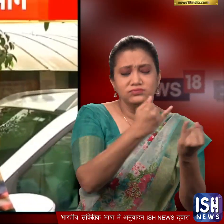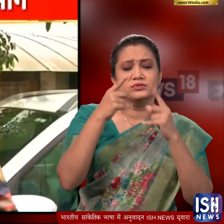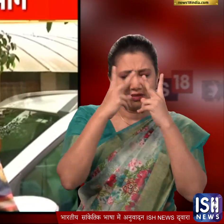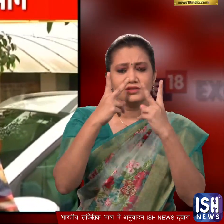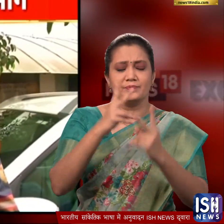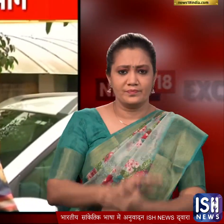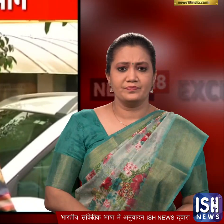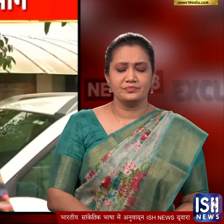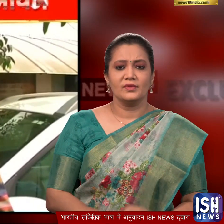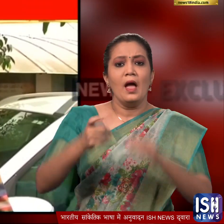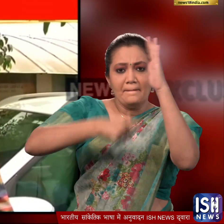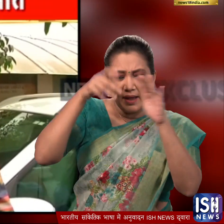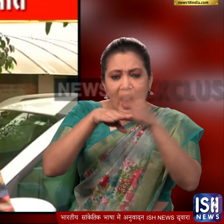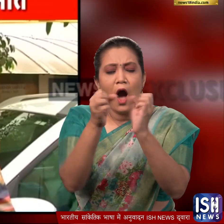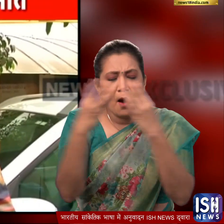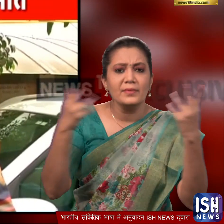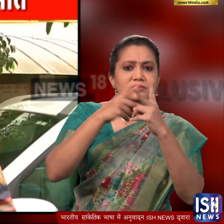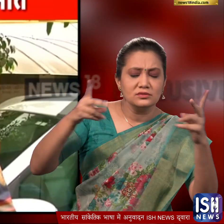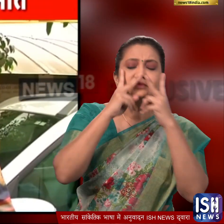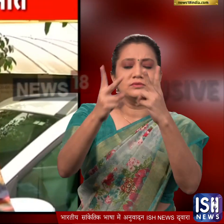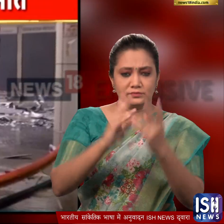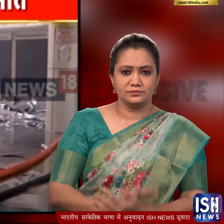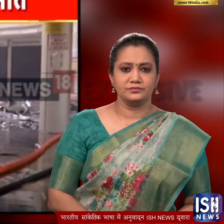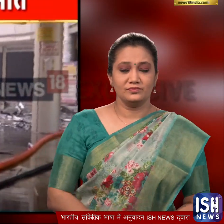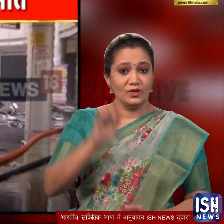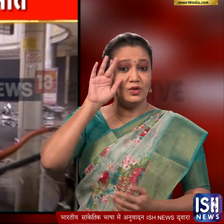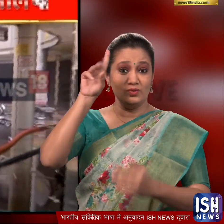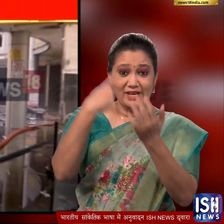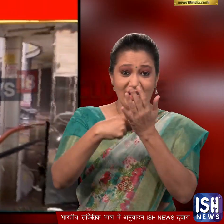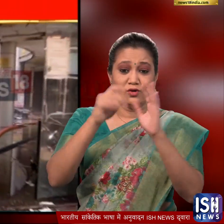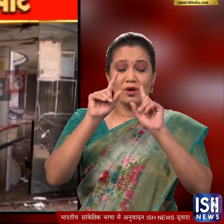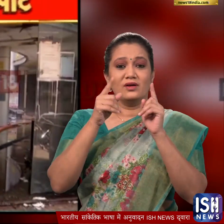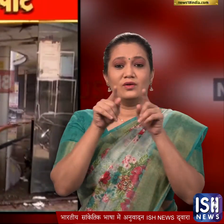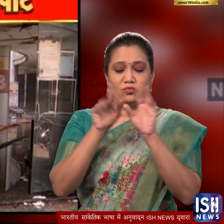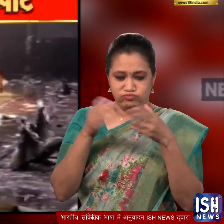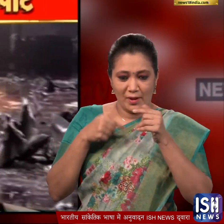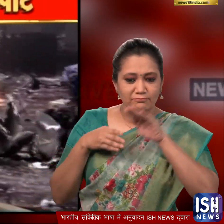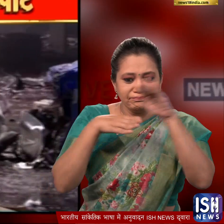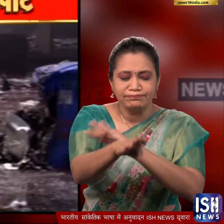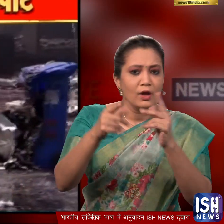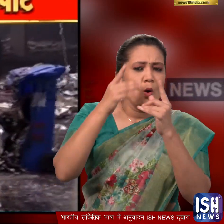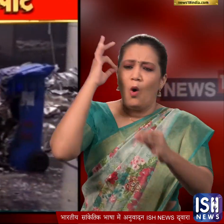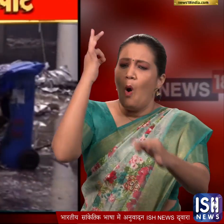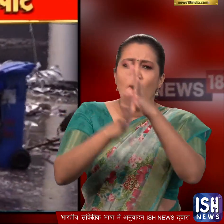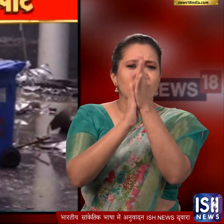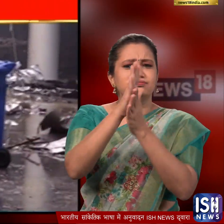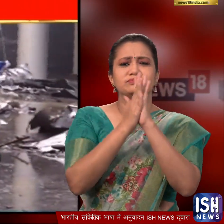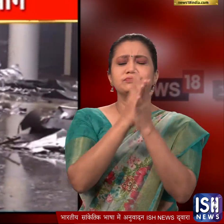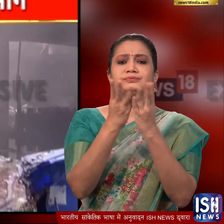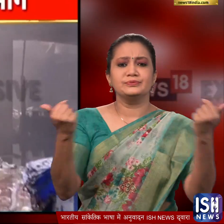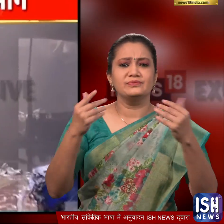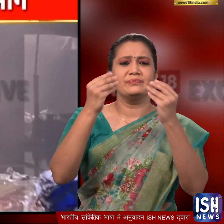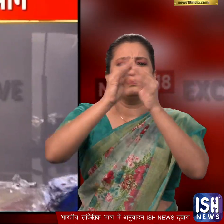चल रहा है। अभी भी बिल्डिंग के अंदर सेंटर में फायर है। न्यूज 18 की टीम जब मॉल के अंदर पहुंची तो वहां सब कुछ आग में झुलसा हुआ